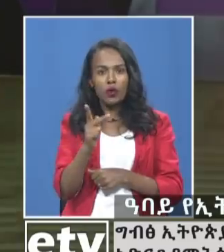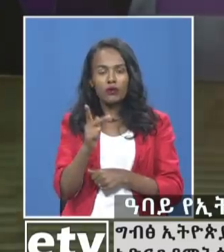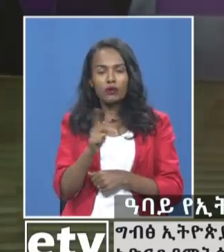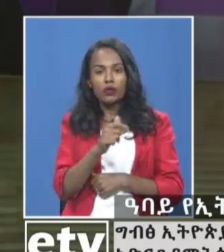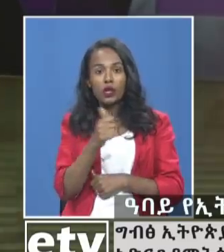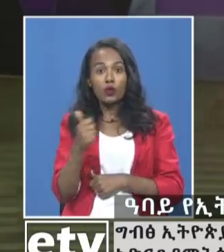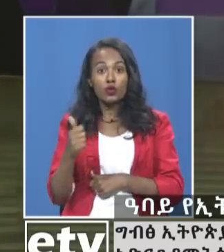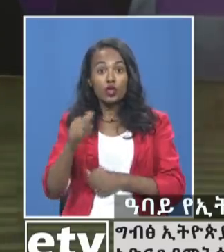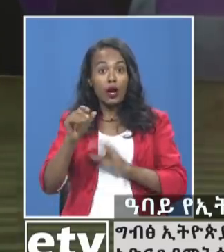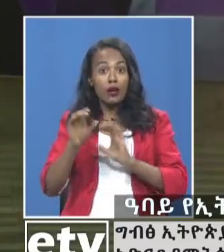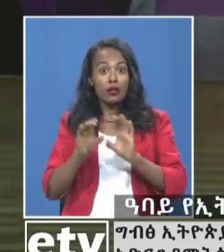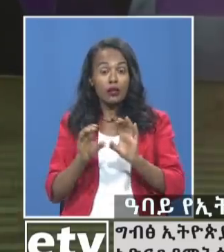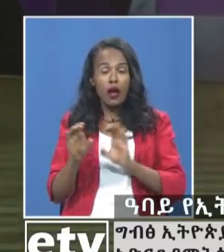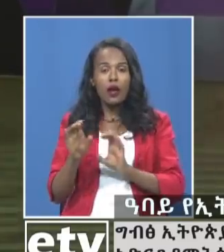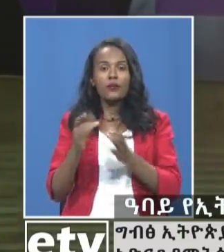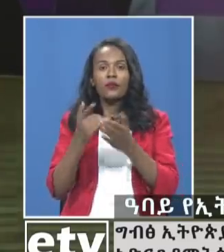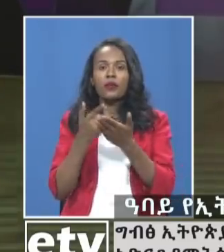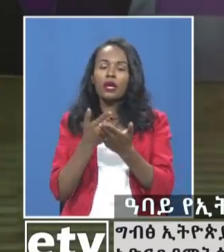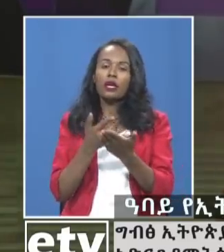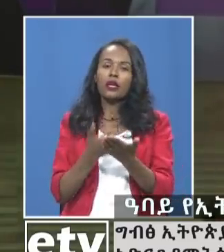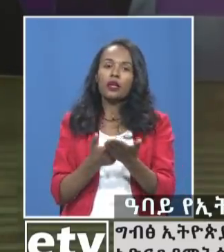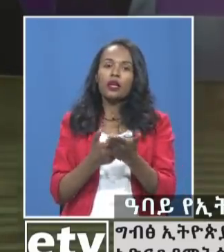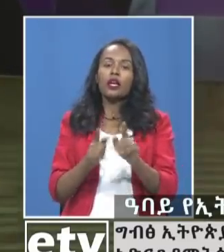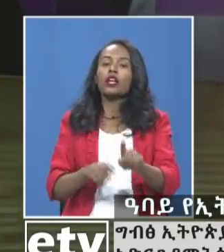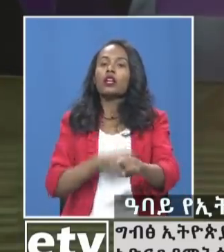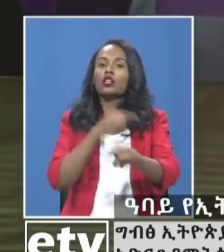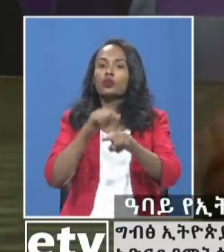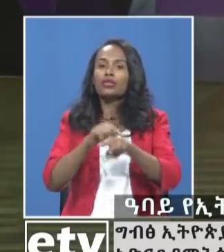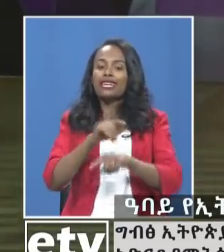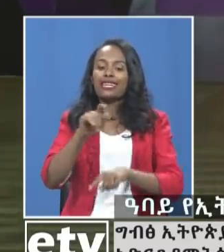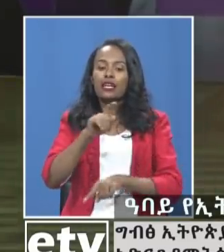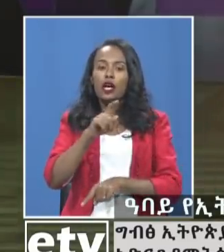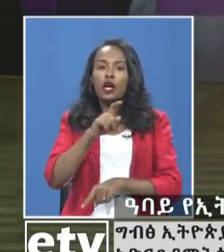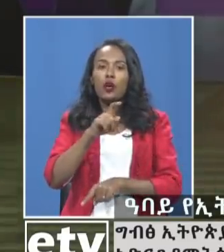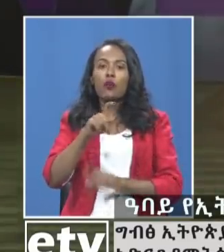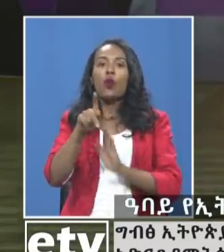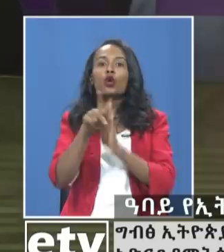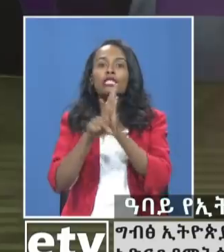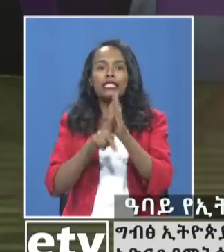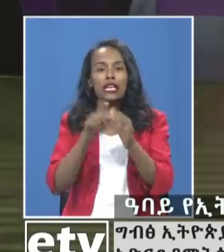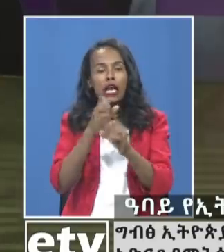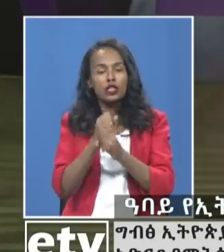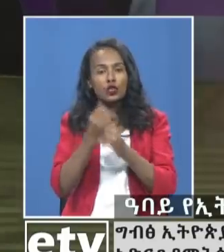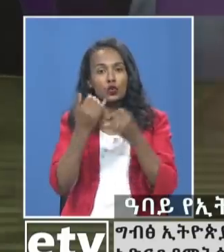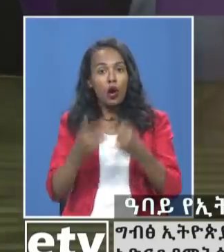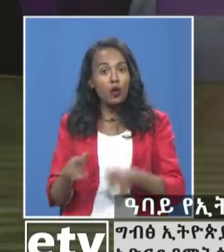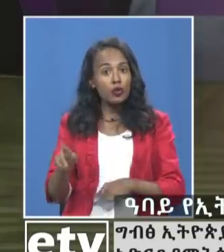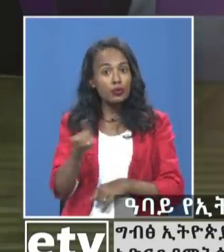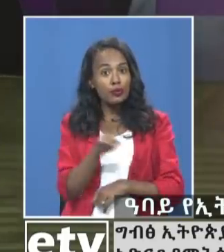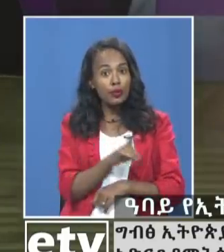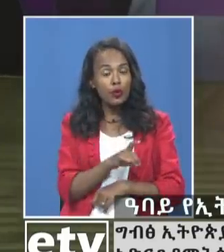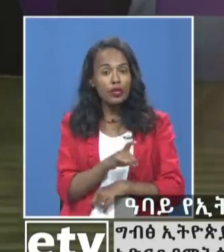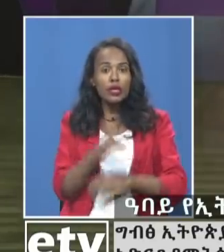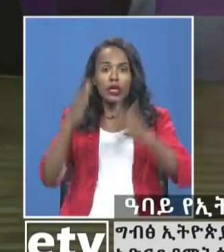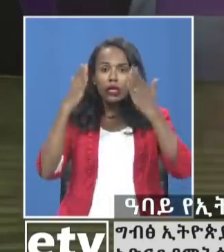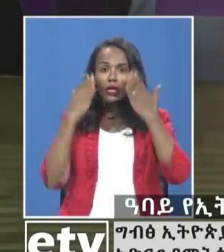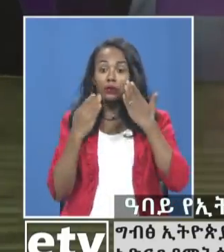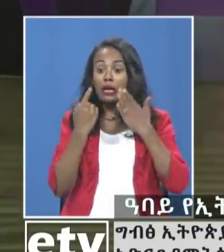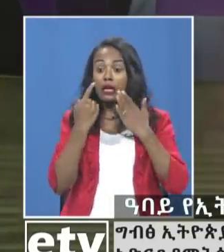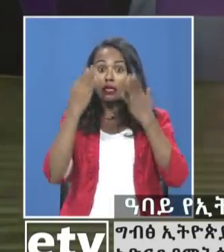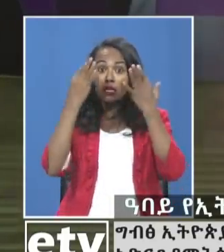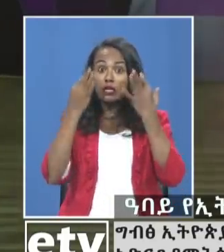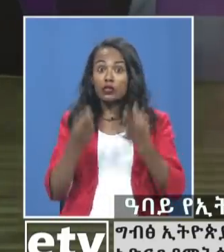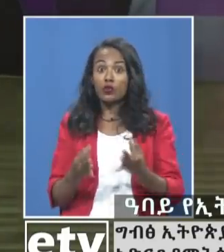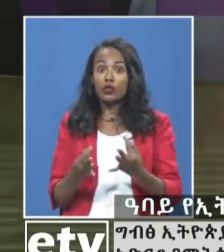ሌሎችም አድርጋ ያን ለረጅም ጊዜ እንደ ፖሊሲ የያዘችው ነው። አሁንም ቢሆን ግብጽ አንድ ውሳኔ